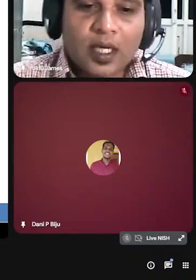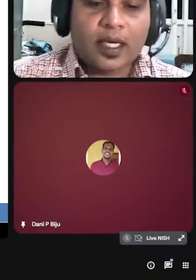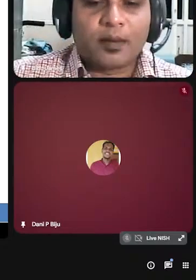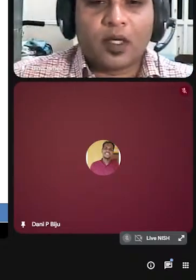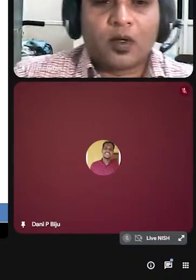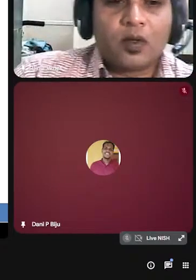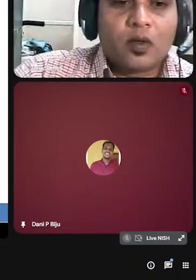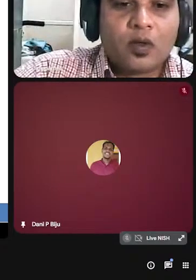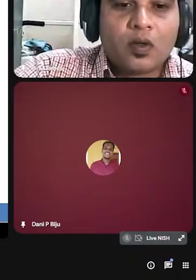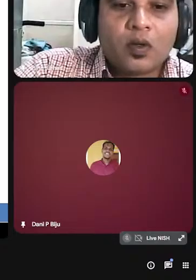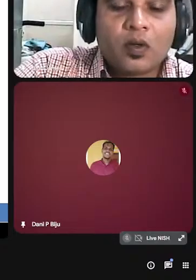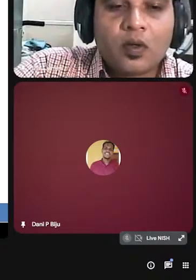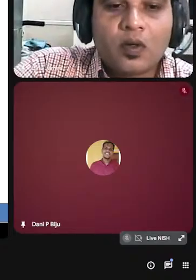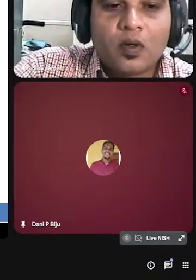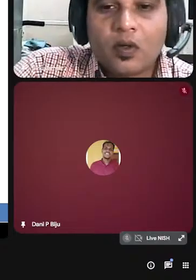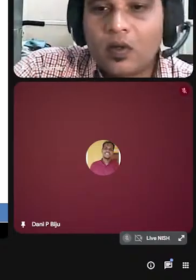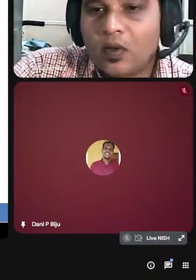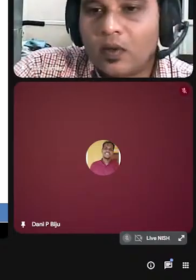ലൗഡർ ആക്കിയാ മതിയോ?